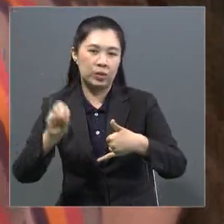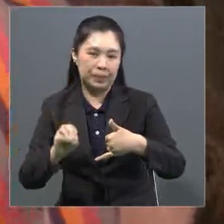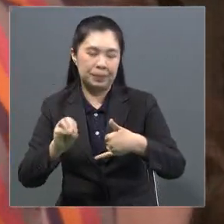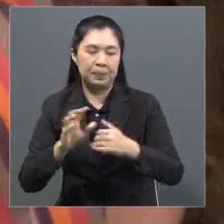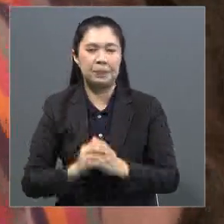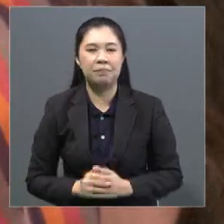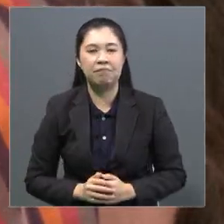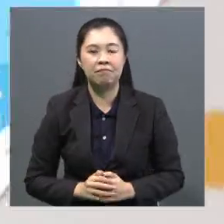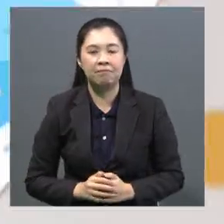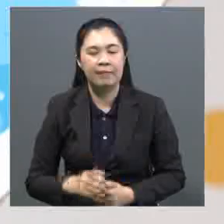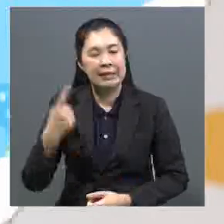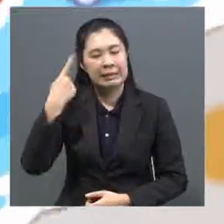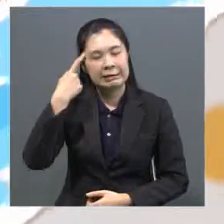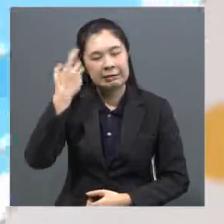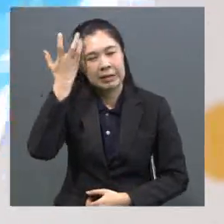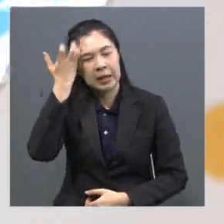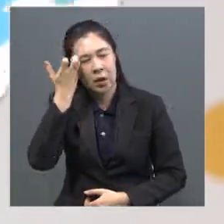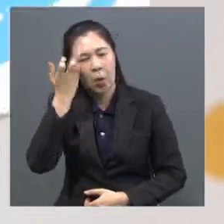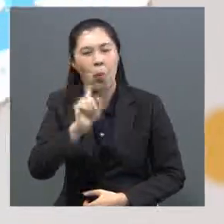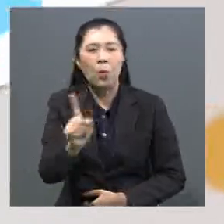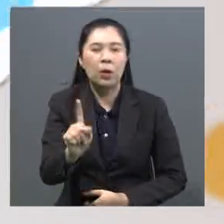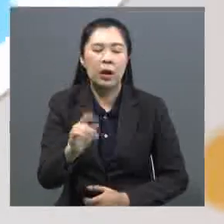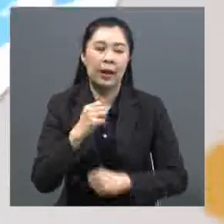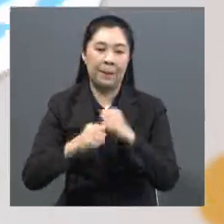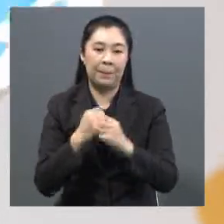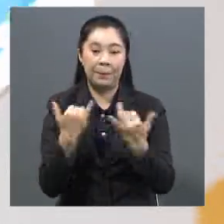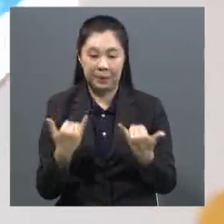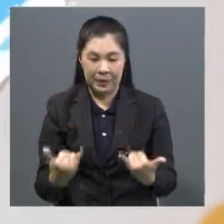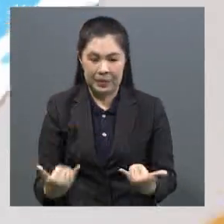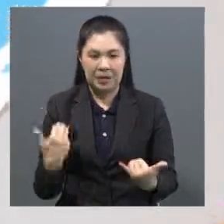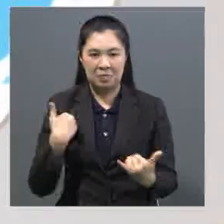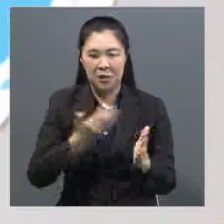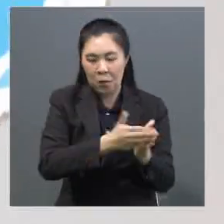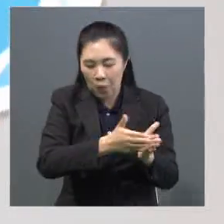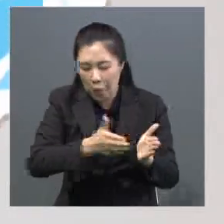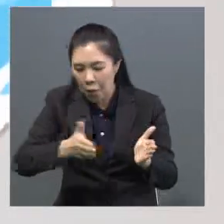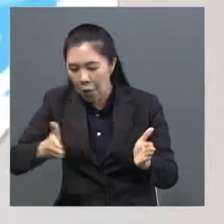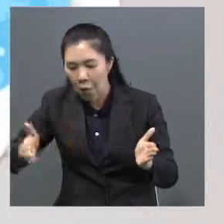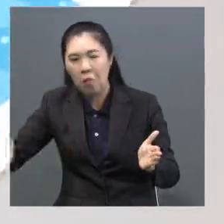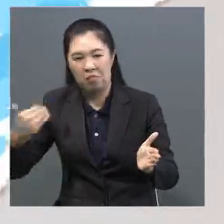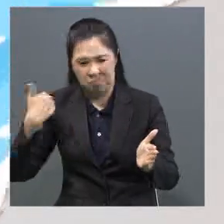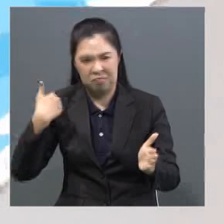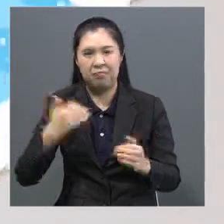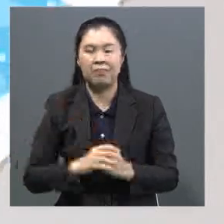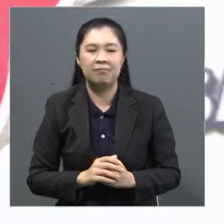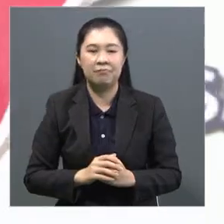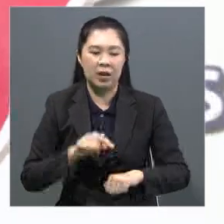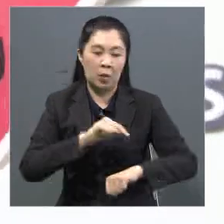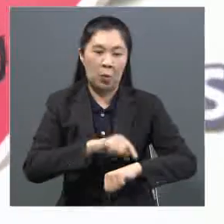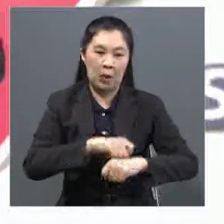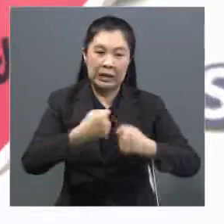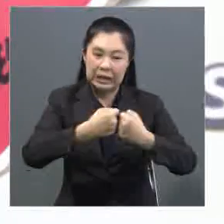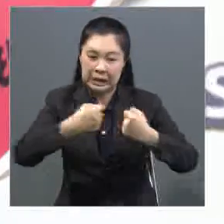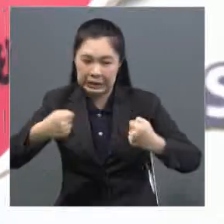นะครับที่เขากังวลปีนี้มากกว่าปีที่แล้วเนี่ยเพราะเขาบอกว่าปีนี้หลายพื้นที่จัดงานยาวหลายวันแล้วก็บางโซนก็มีการขยายเวลาปิด